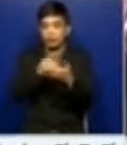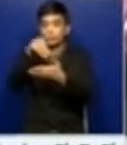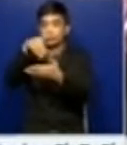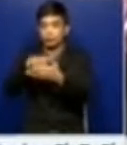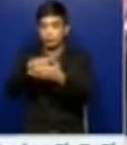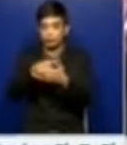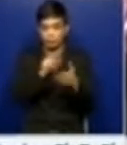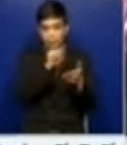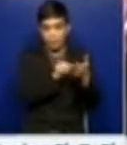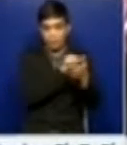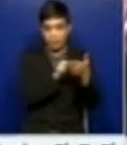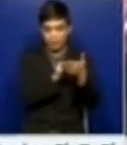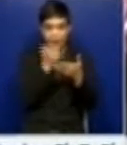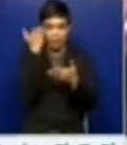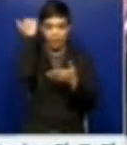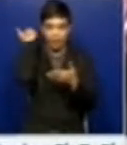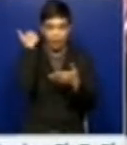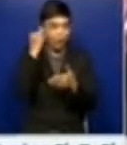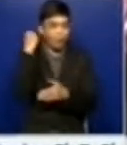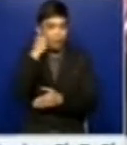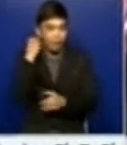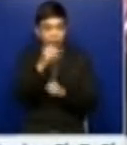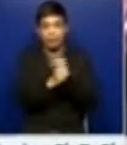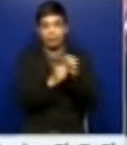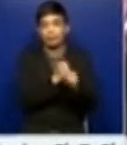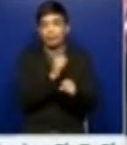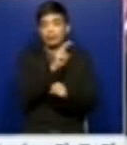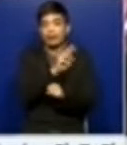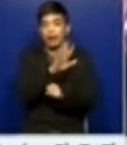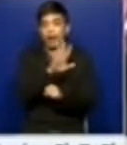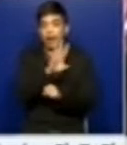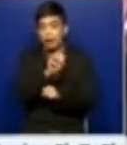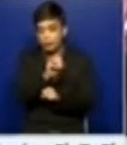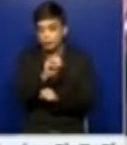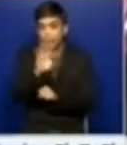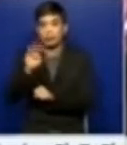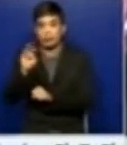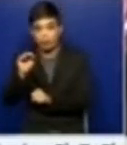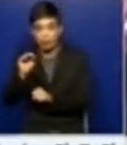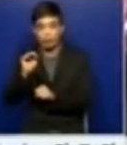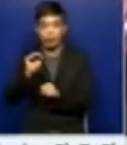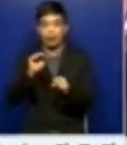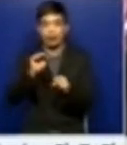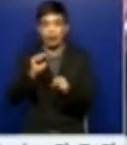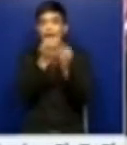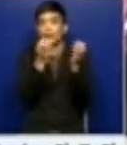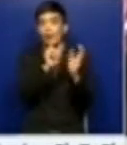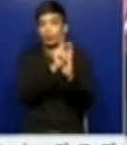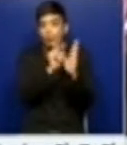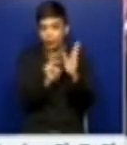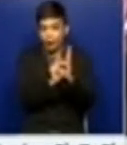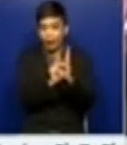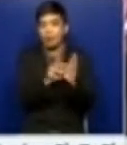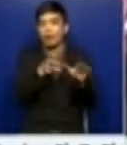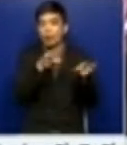การเลือกตั้งมาหลายครั้งไม่ว่าเป็นรัฐธรรมนูญ50เป็นรัฐธรรมนูญ40ซึ่งเป็นกระบวนการที่พี่น้องประชา